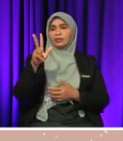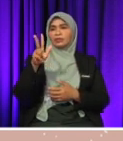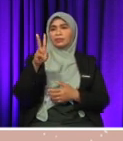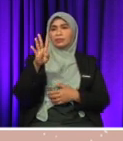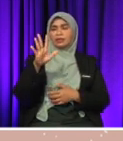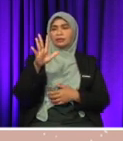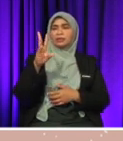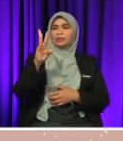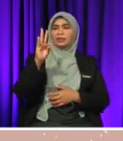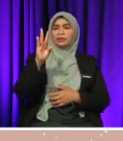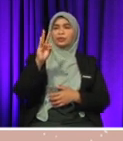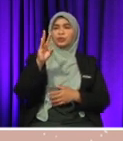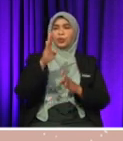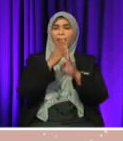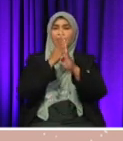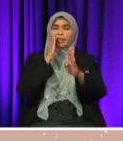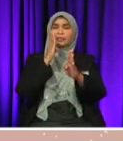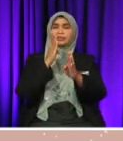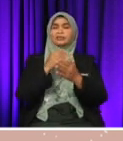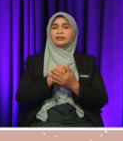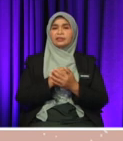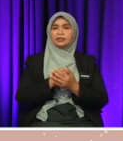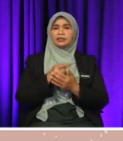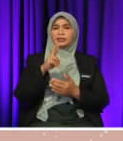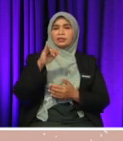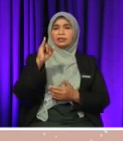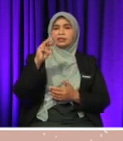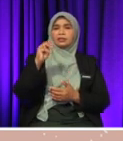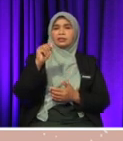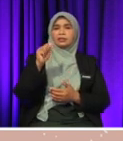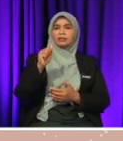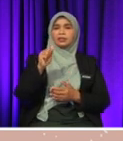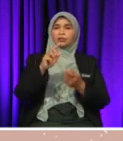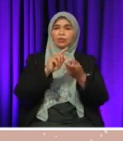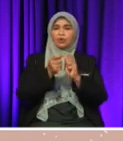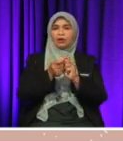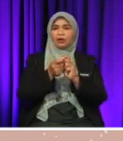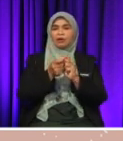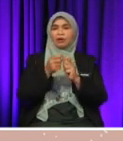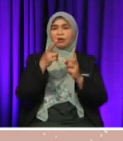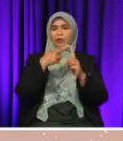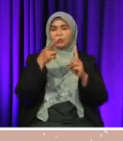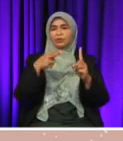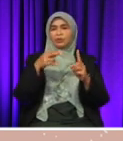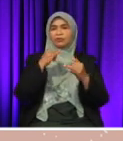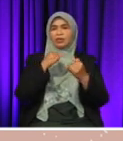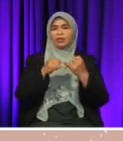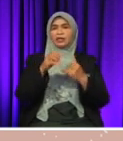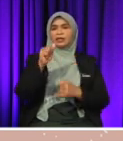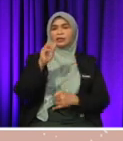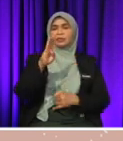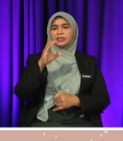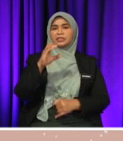1234567 ada 7 baris 5 dia tukarkan huruf Ahe e Bi Si